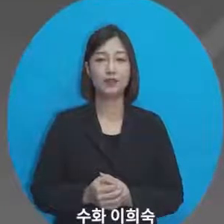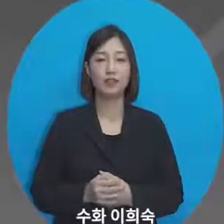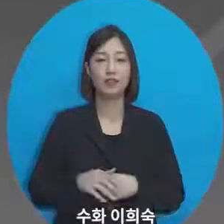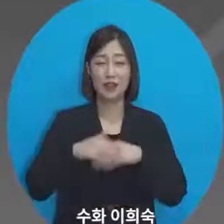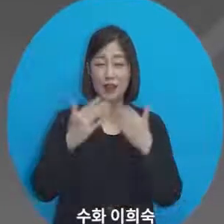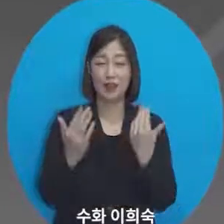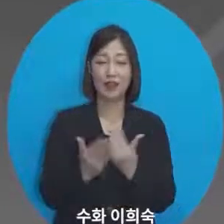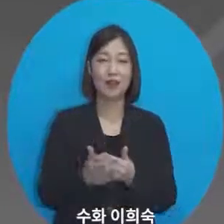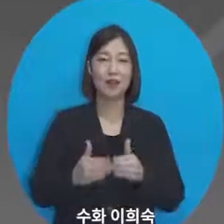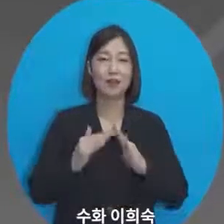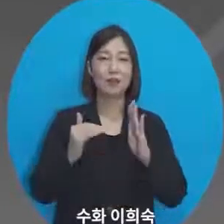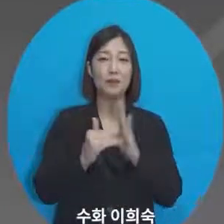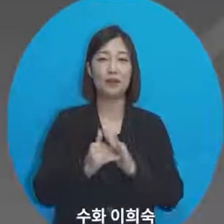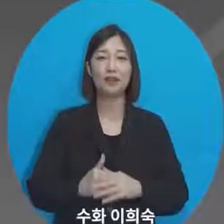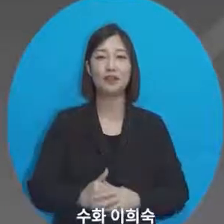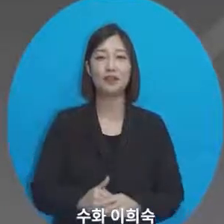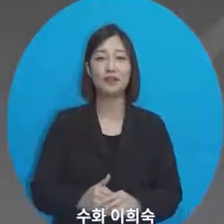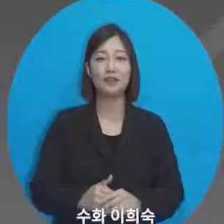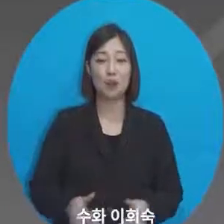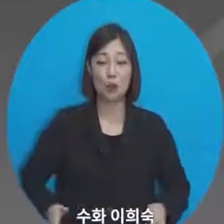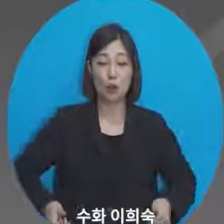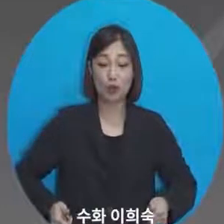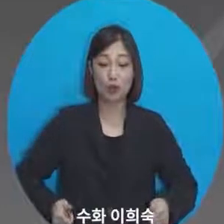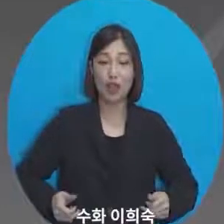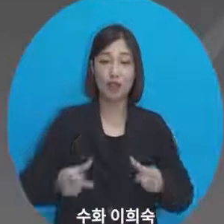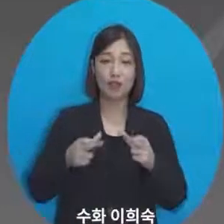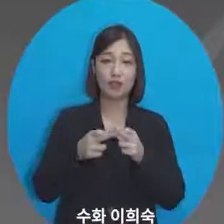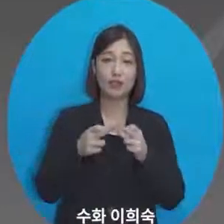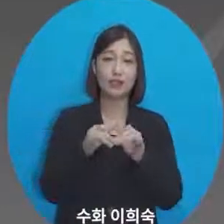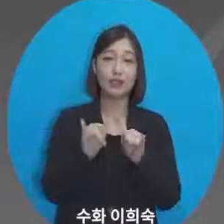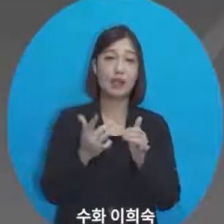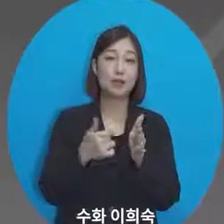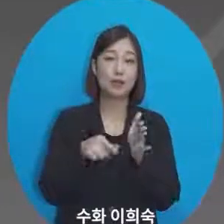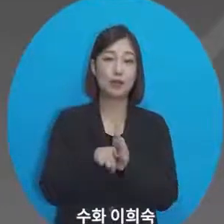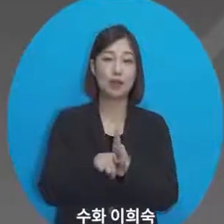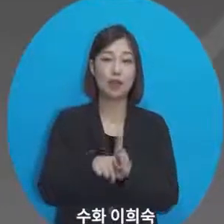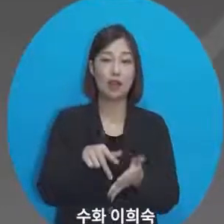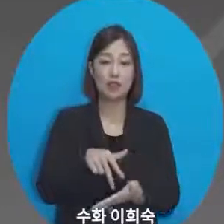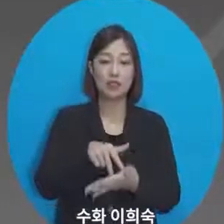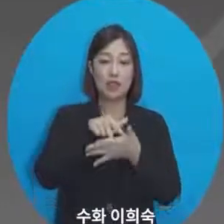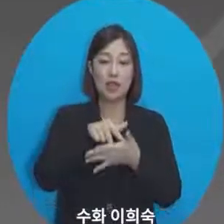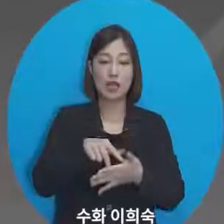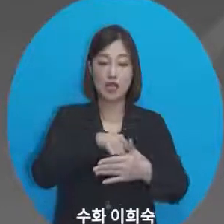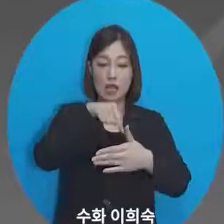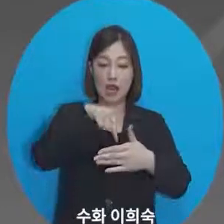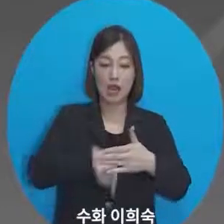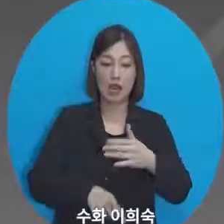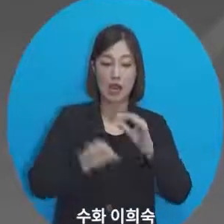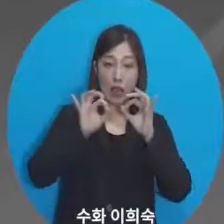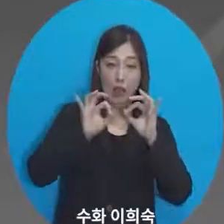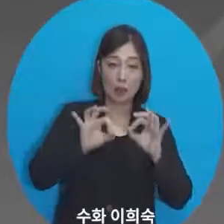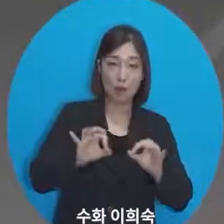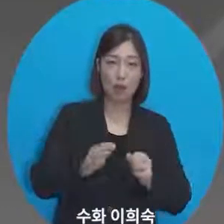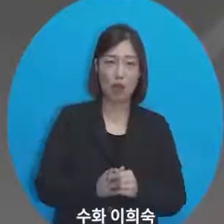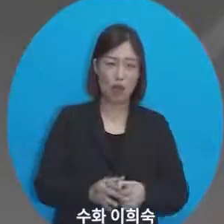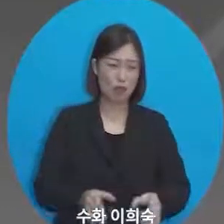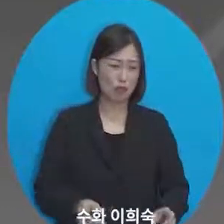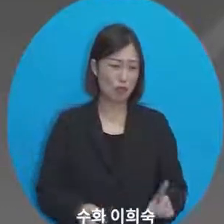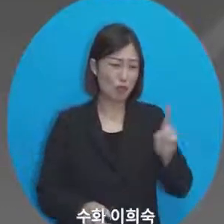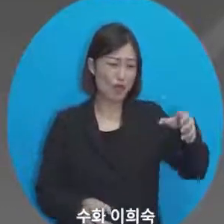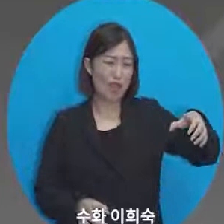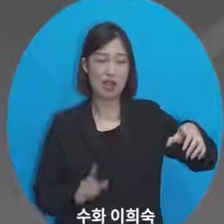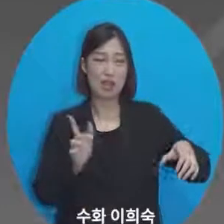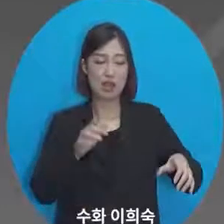완공을 했고 휠체어 이용자를 위해서 그 승강기 내부 같은 경우는 손잡이 높이는 800 높이